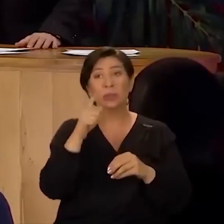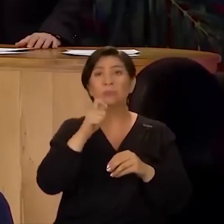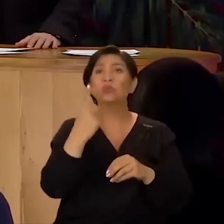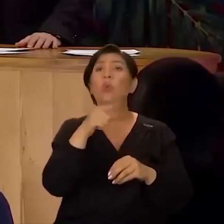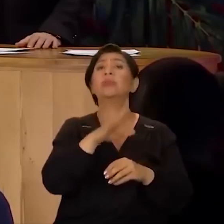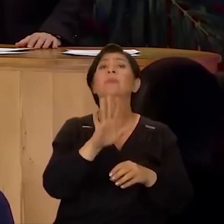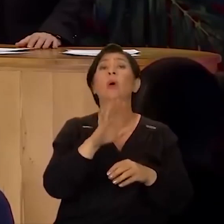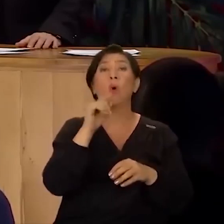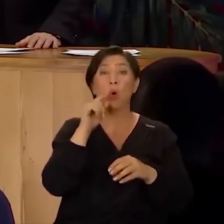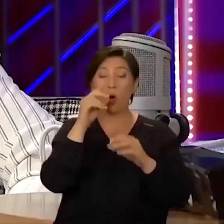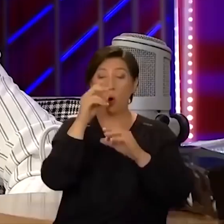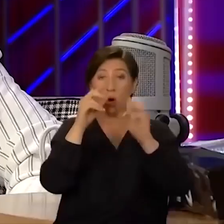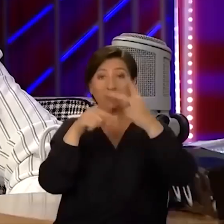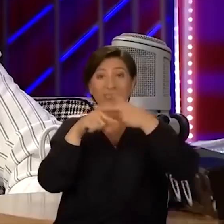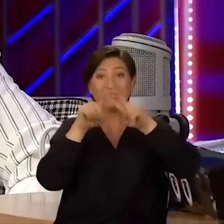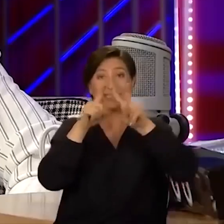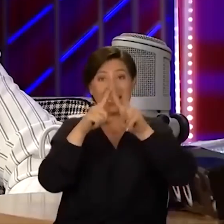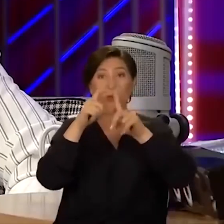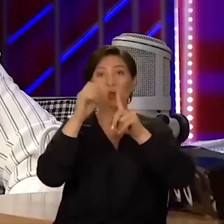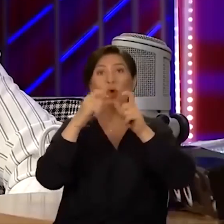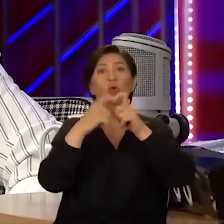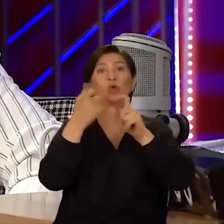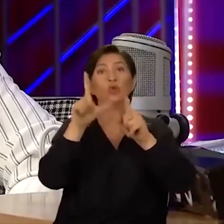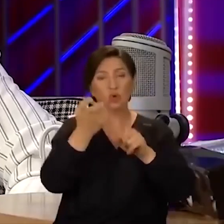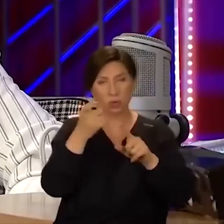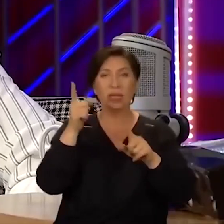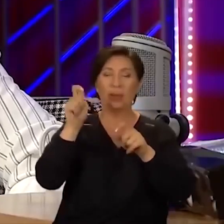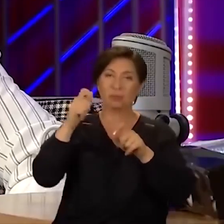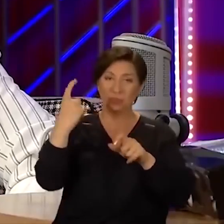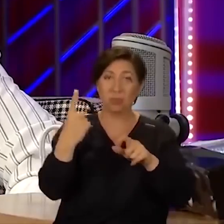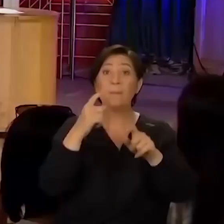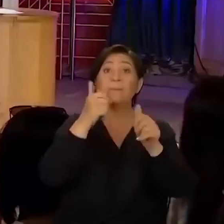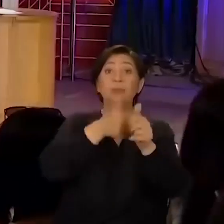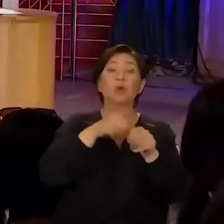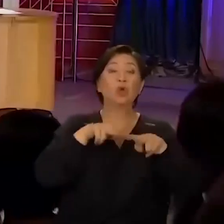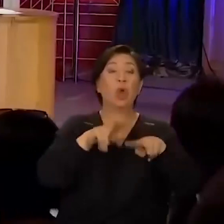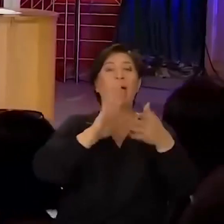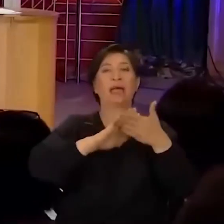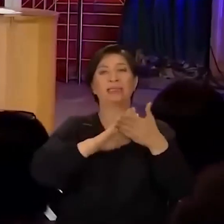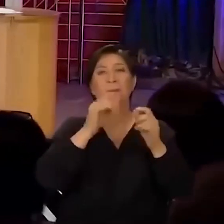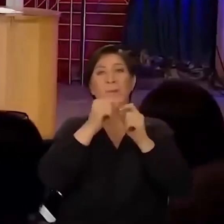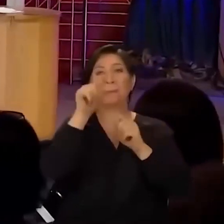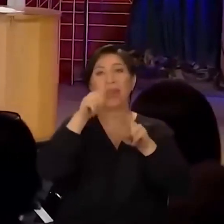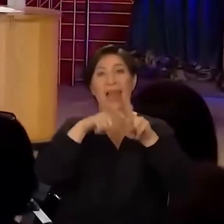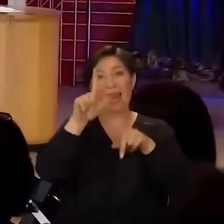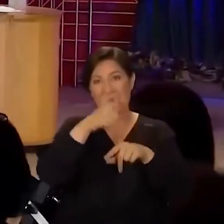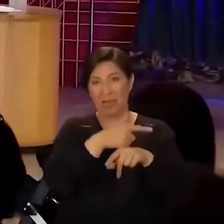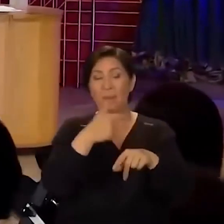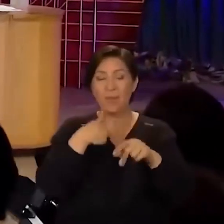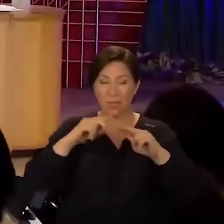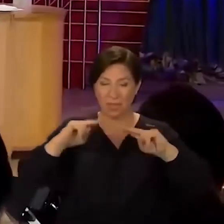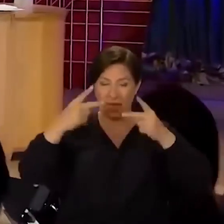Senin yapımızın oluyor yapıldı Ozan Doğulu ama bir daha Şu anda benim bu derken öte yol arkadaşım Aynı zamanda